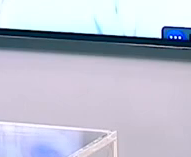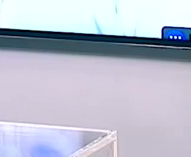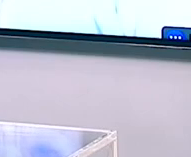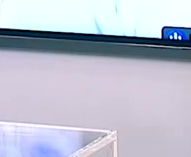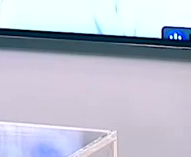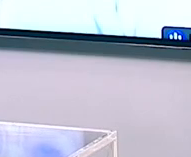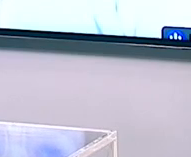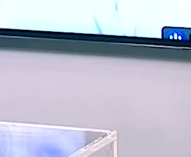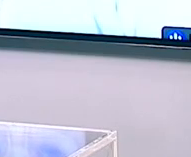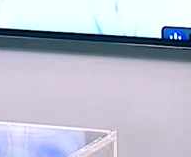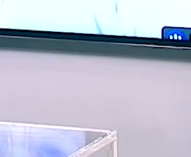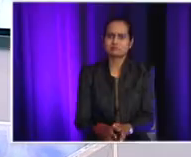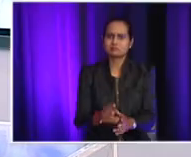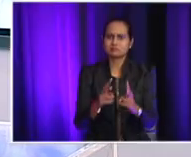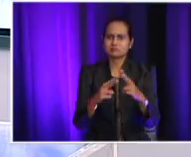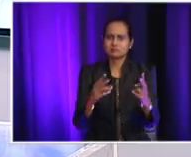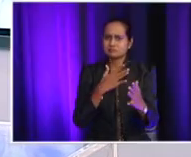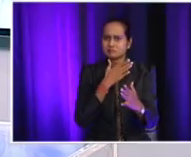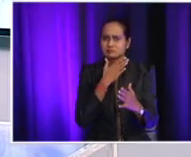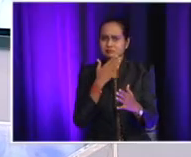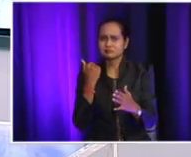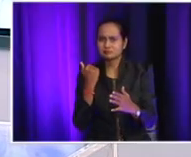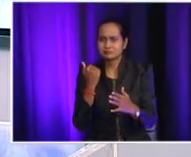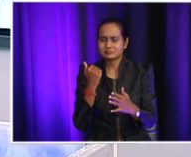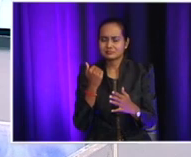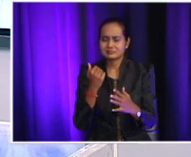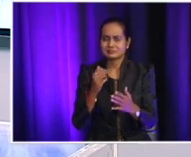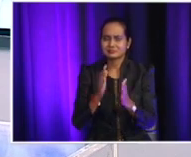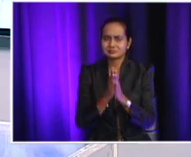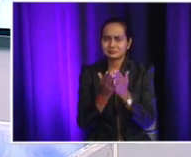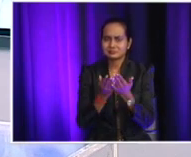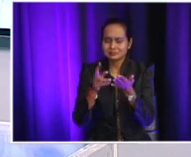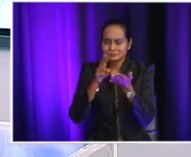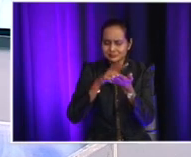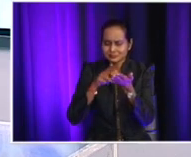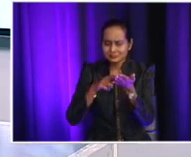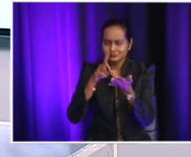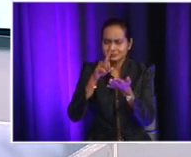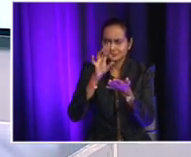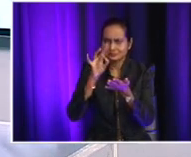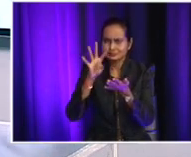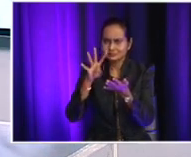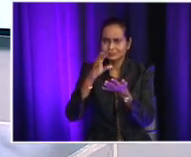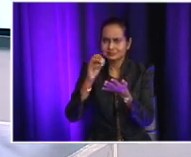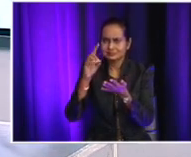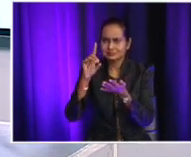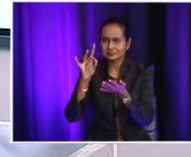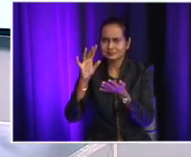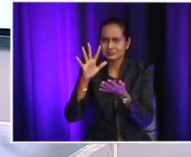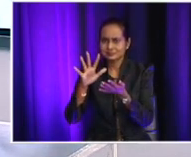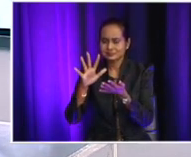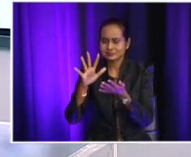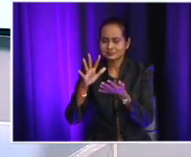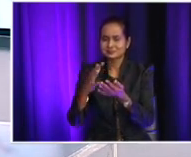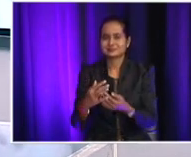Woi menariknya di halaman 144 dan juga 185 nih masih menyaksikan